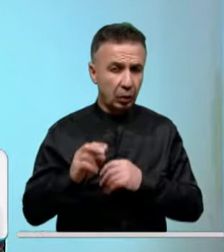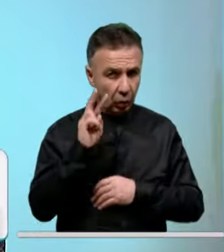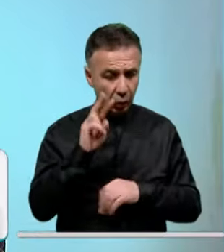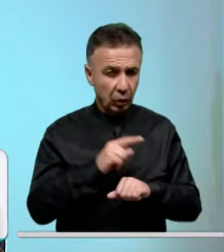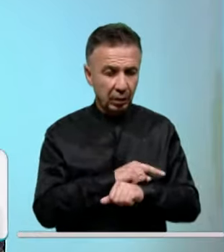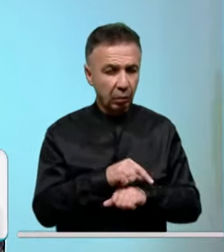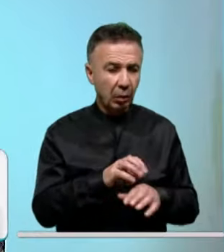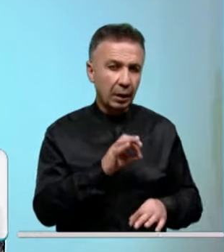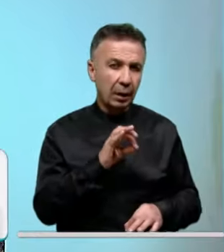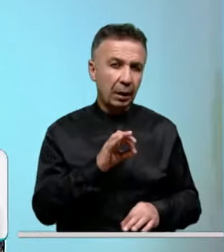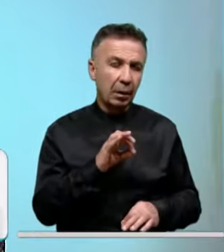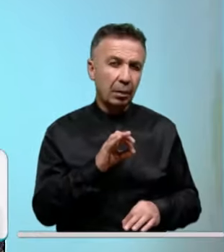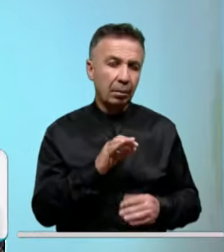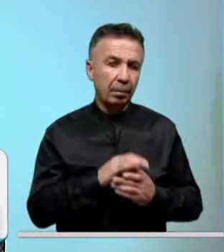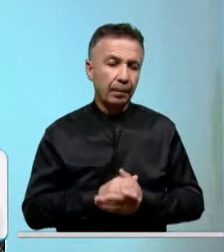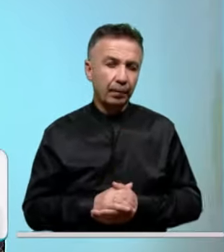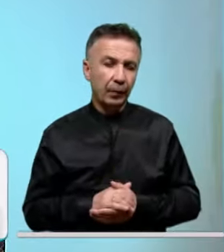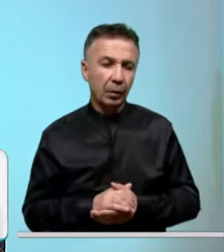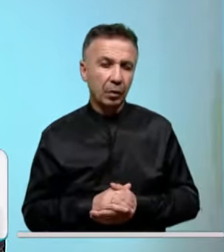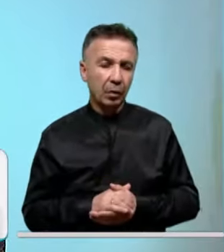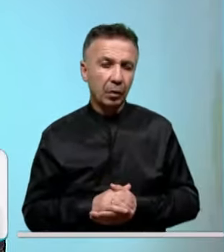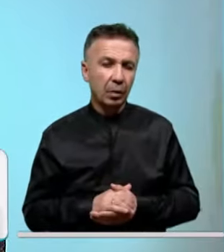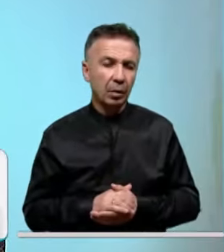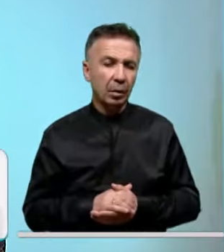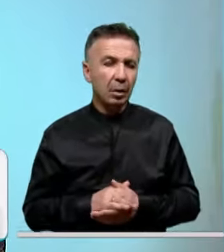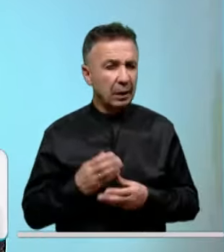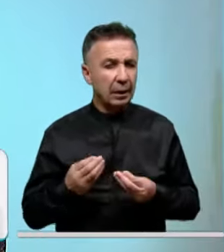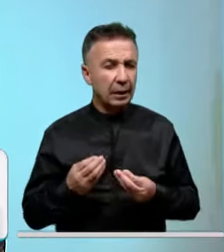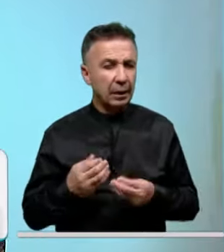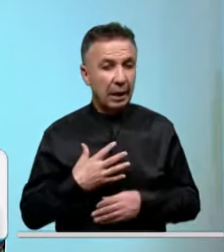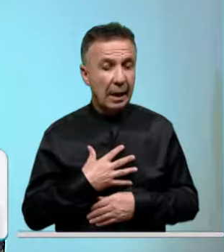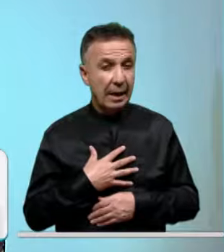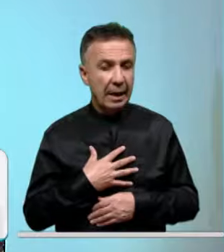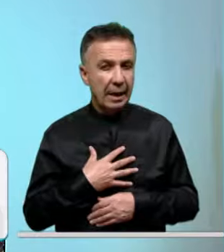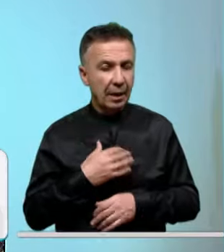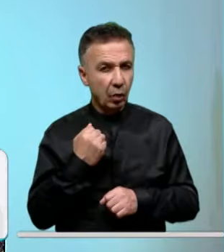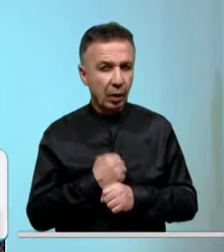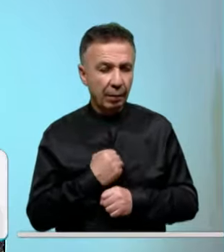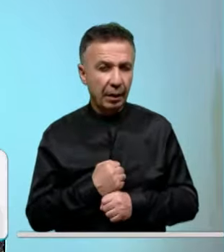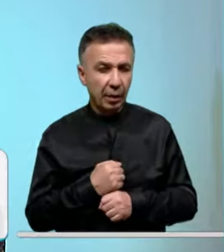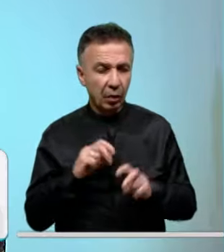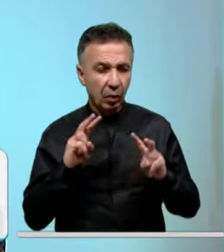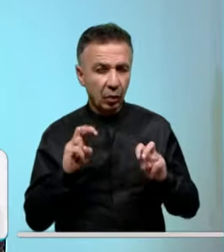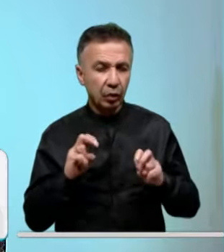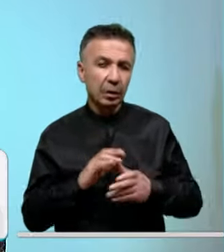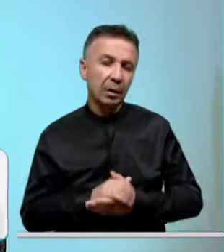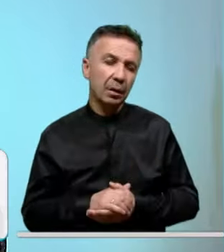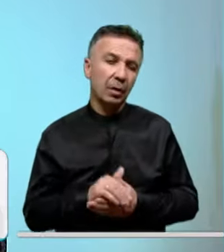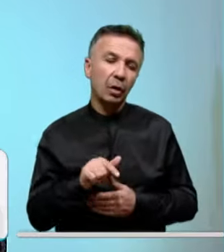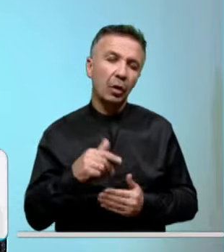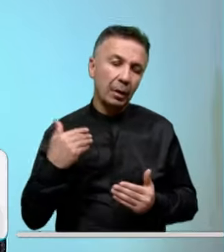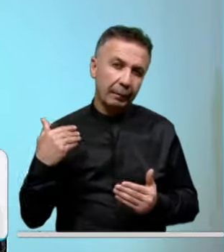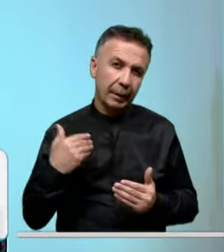bu insanın bu kadar hassas, bu kadar ince fikirli olması, dini ödevleri, görevleri konusunda bu